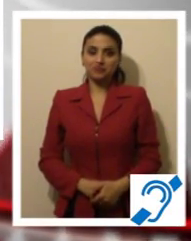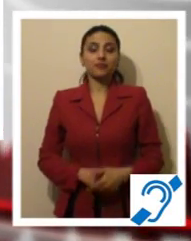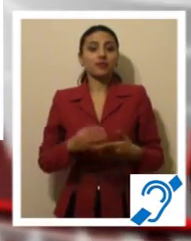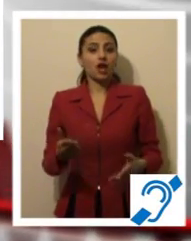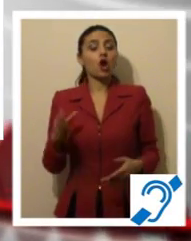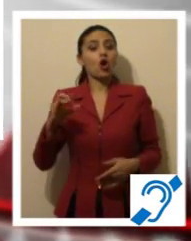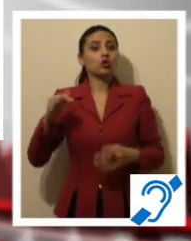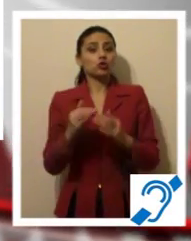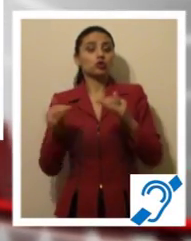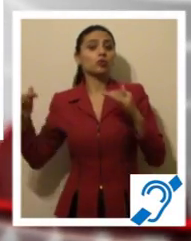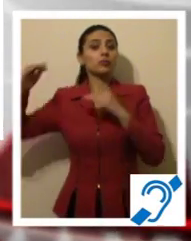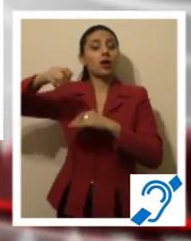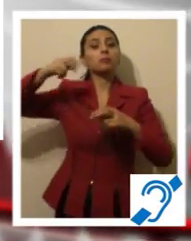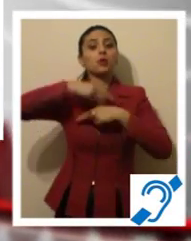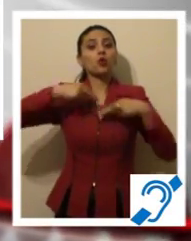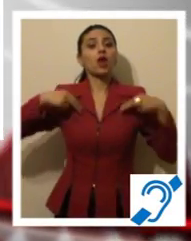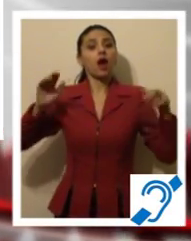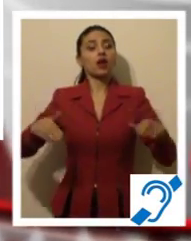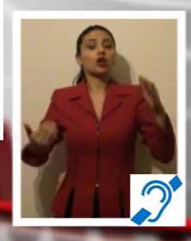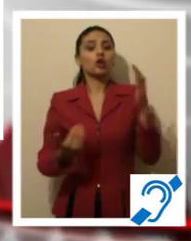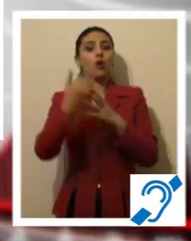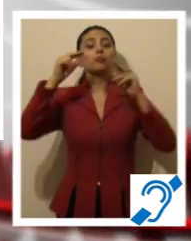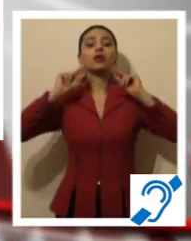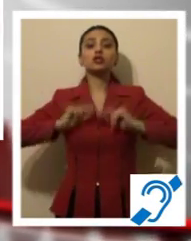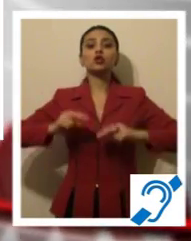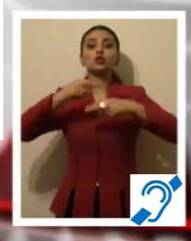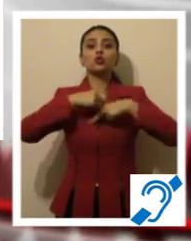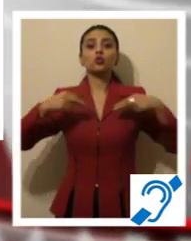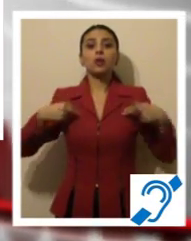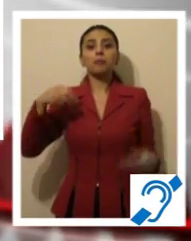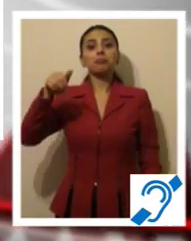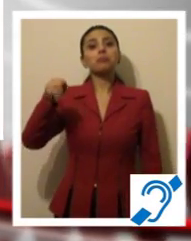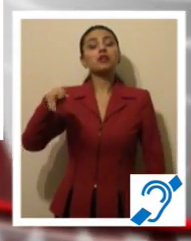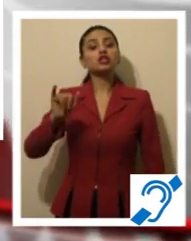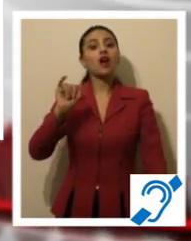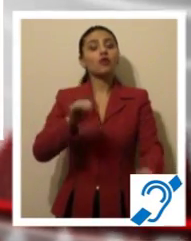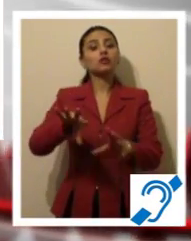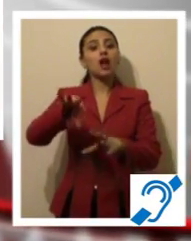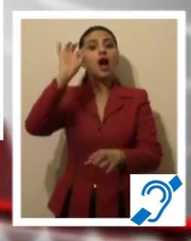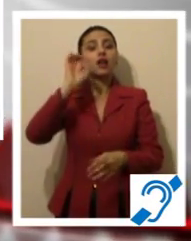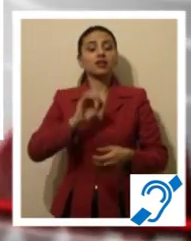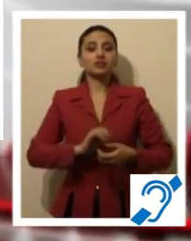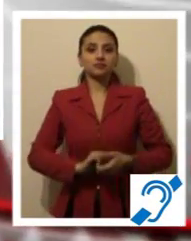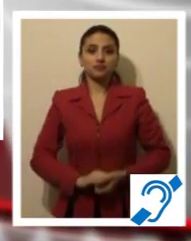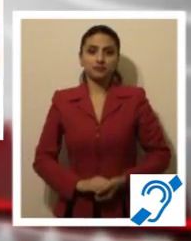Consiliul Superior al Magistraturii are de astăzi un nou președinte, judecătorul Mircea Aron a fost ales cu